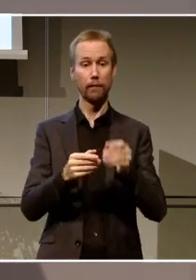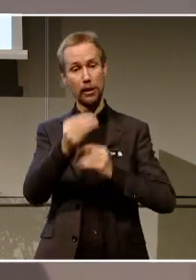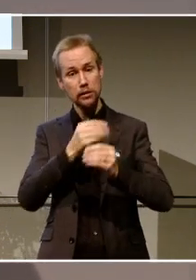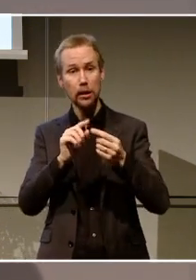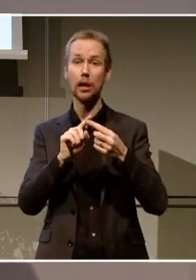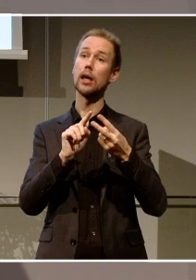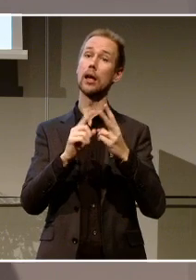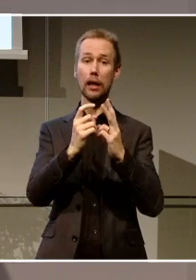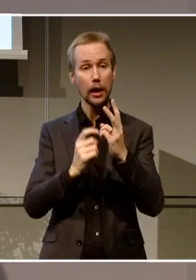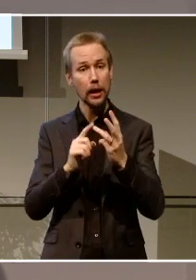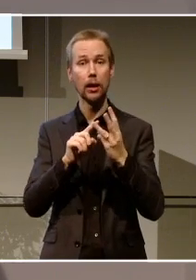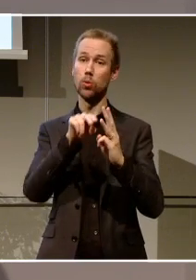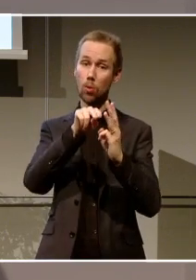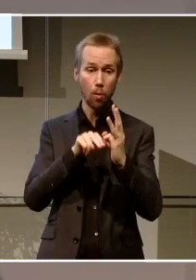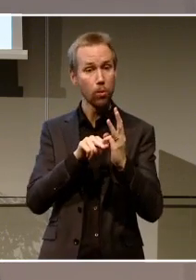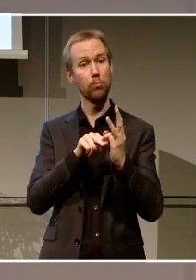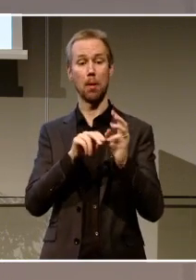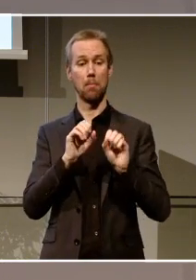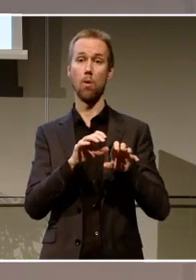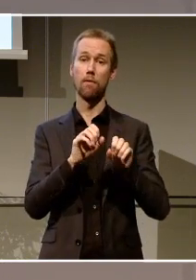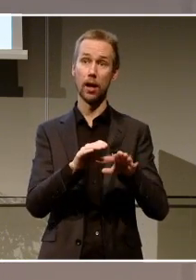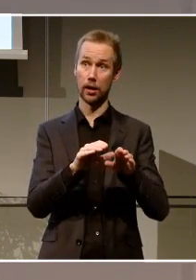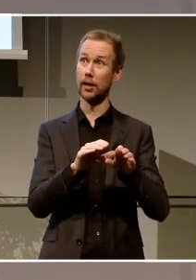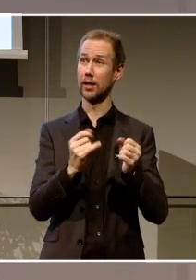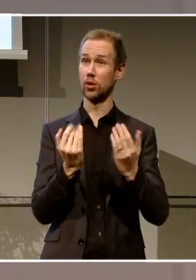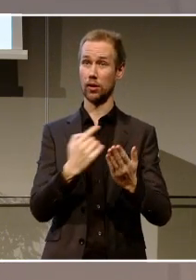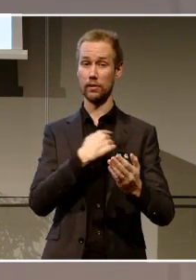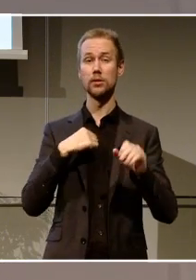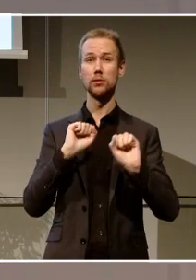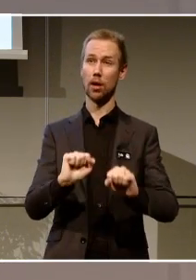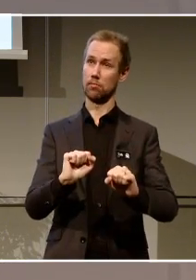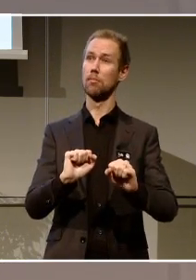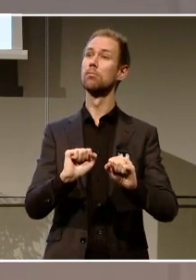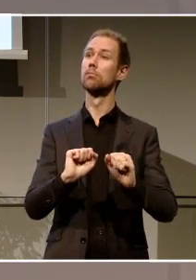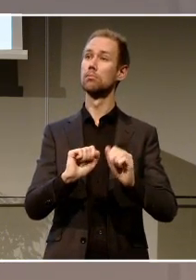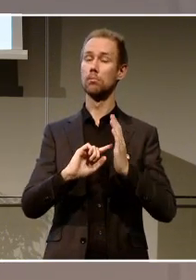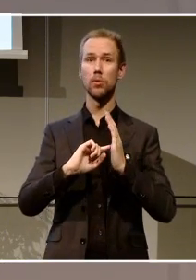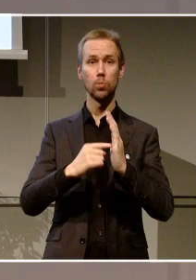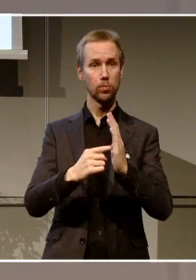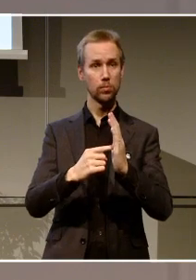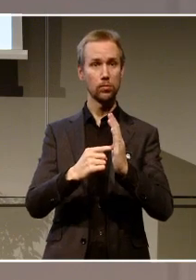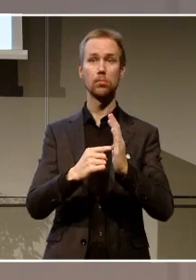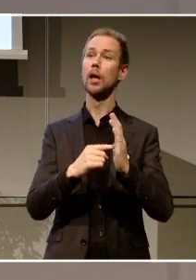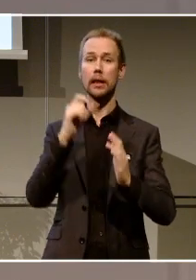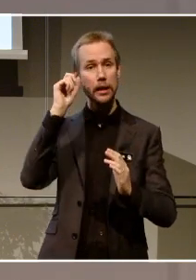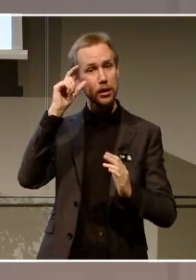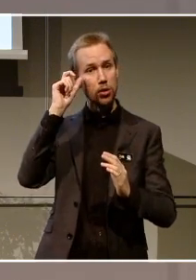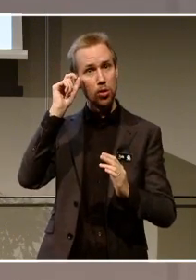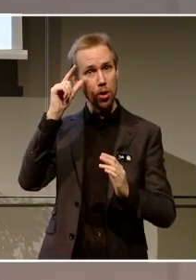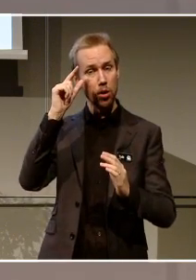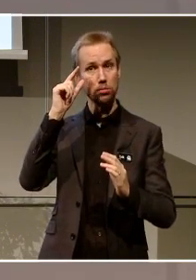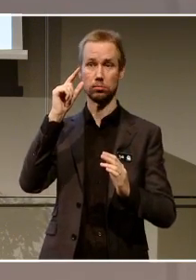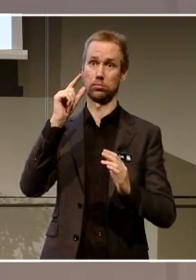Så vad vi ska tala om idag är att visa att den här digitala tekniken liksom bär våra normer och värderingar av